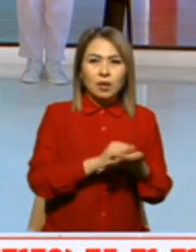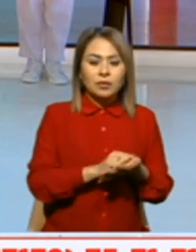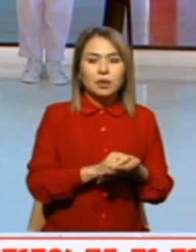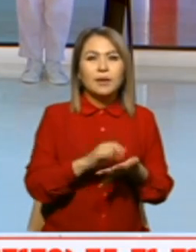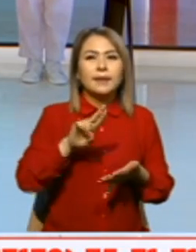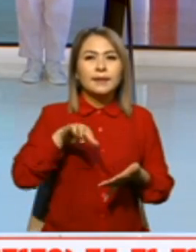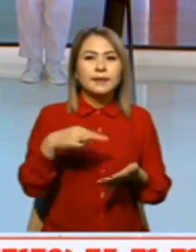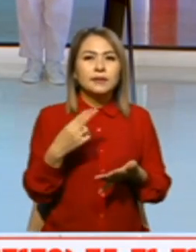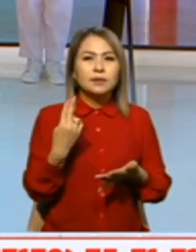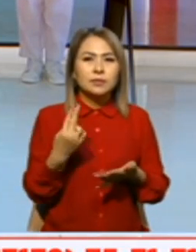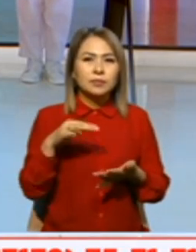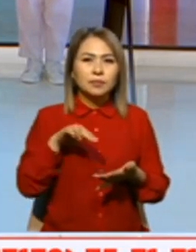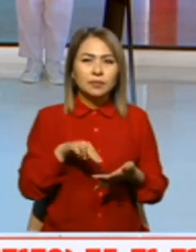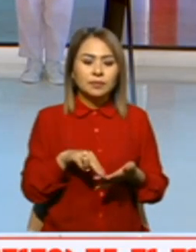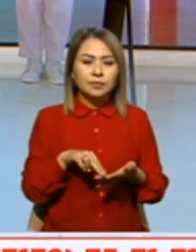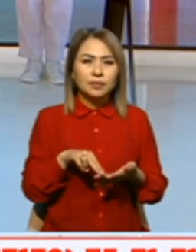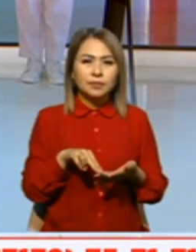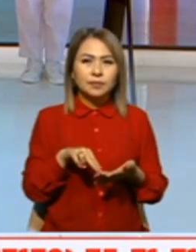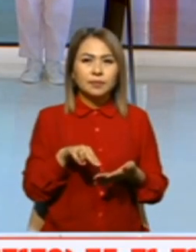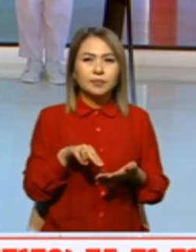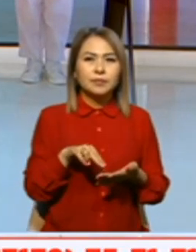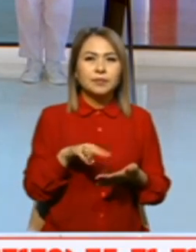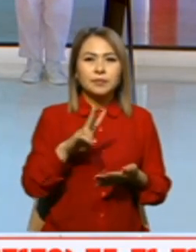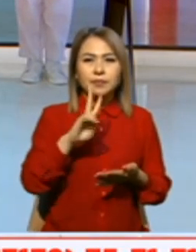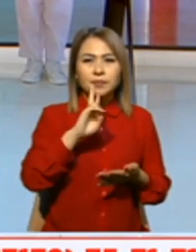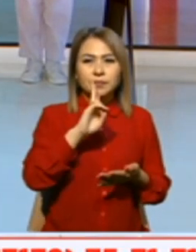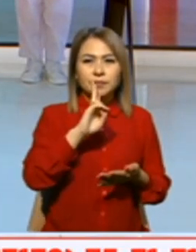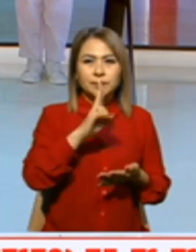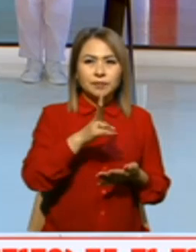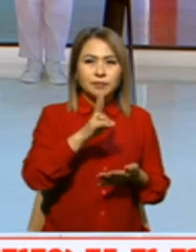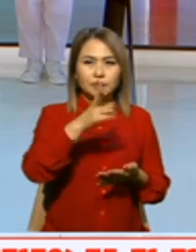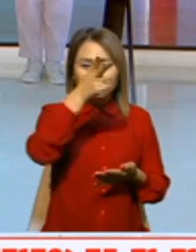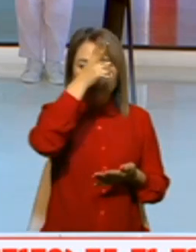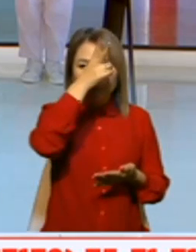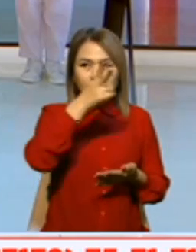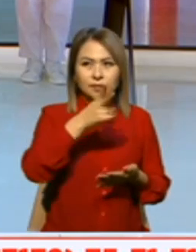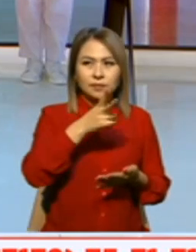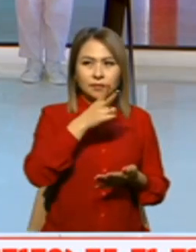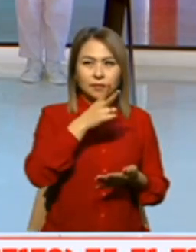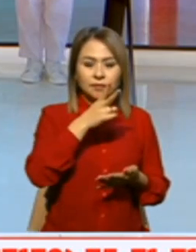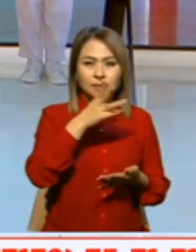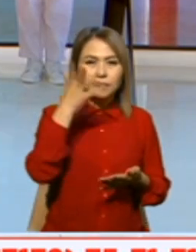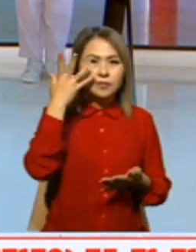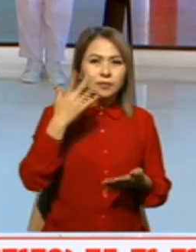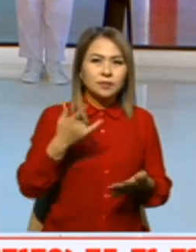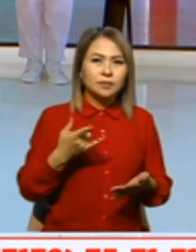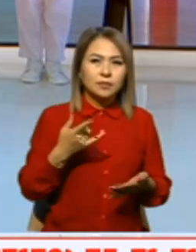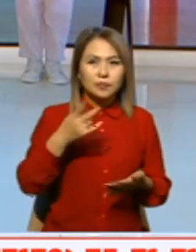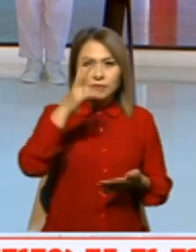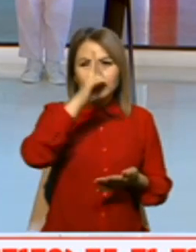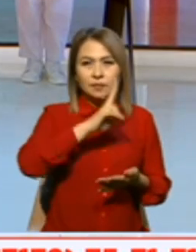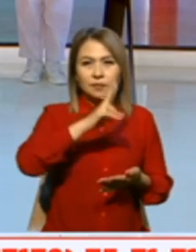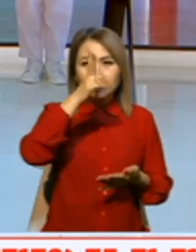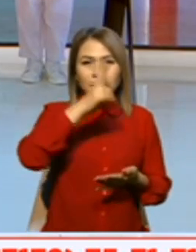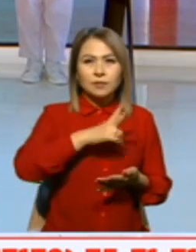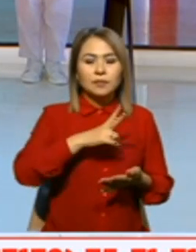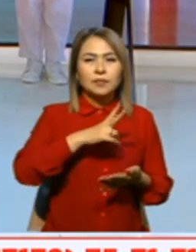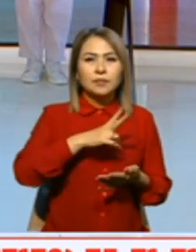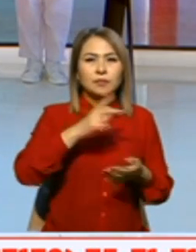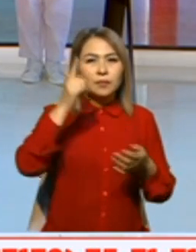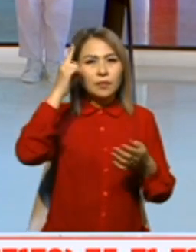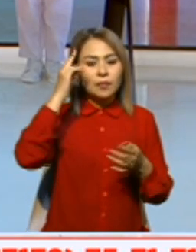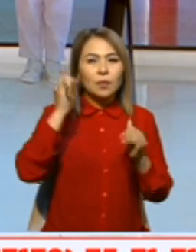болғаны, ал біреуі екі жас үш ай, бала іште жатқанда екі ай үш айында басы дұрыс дамымаған